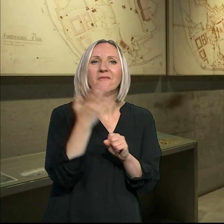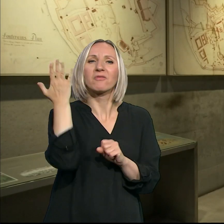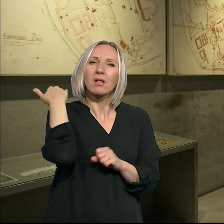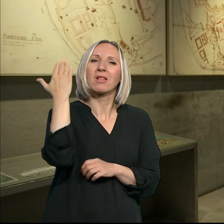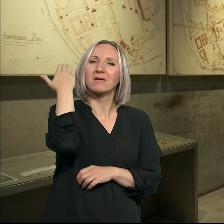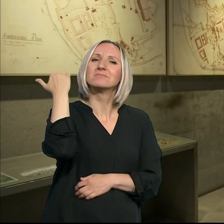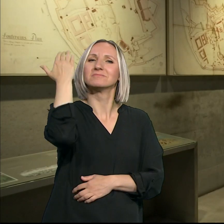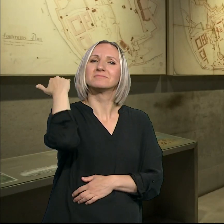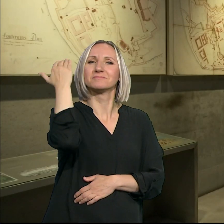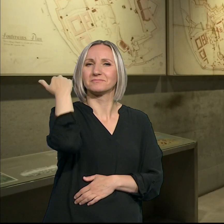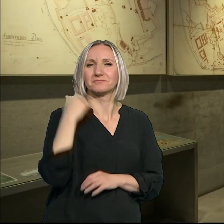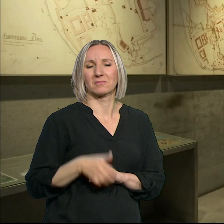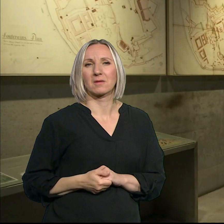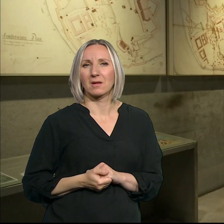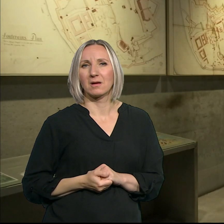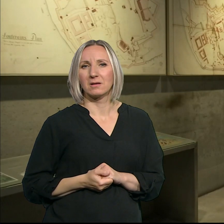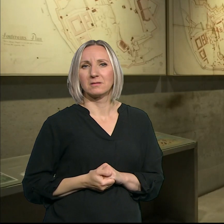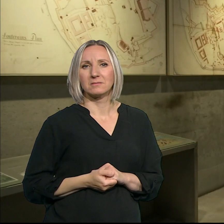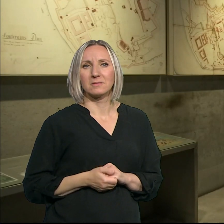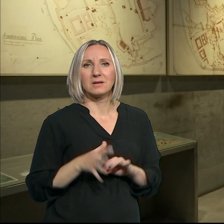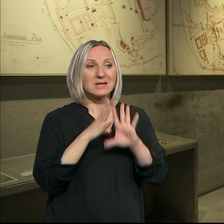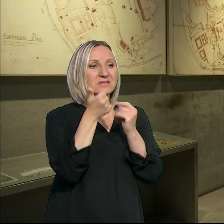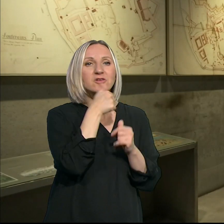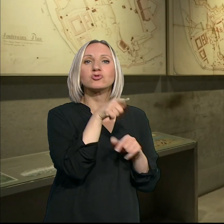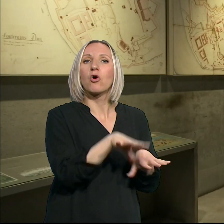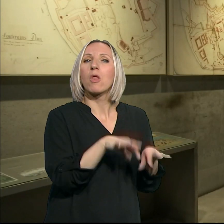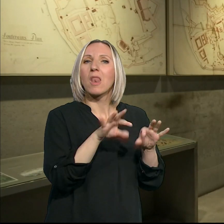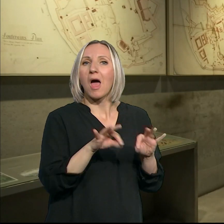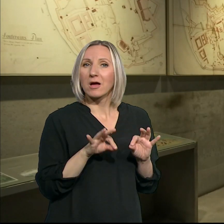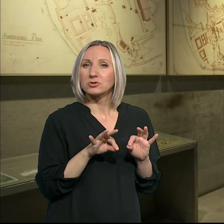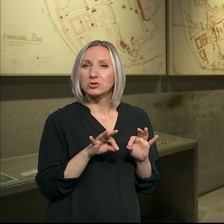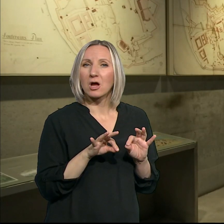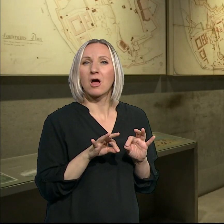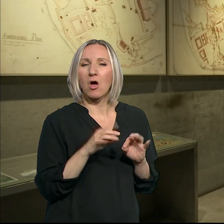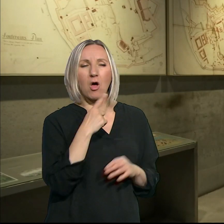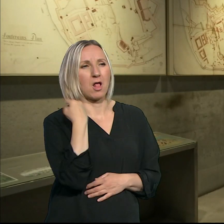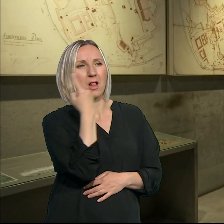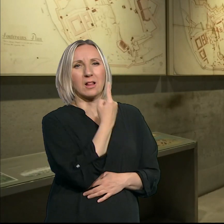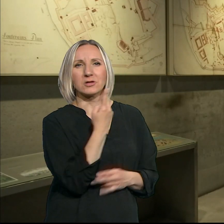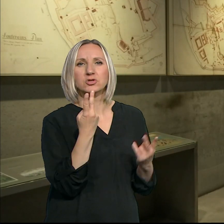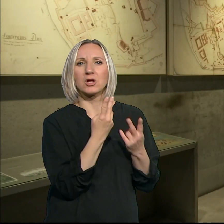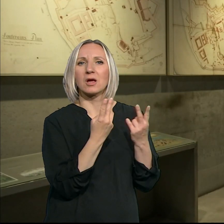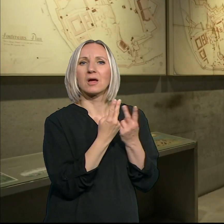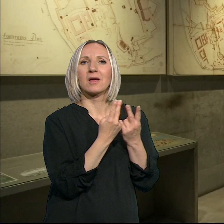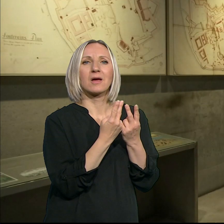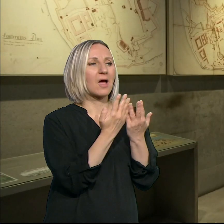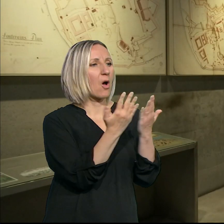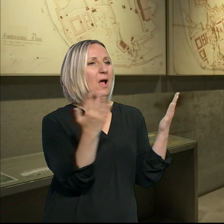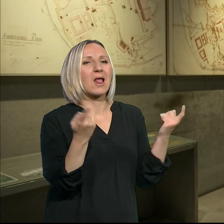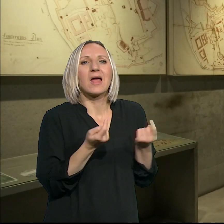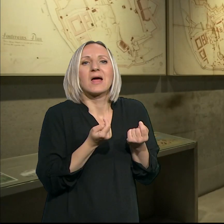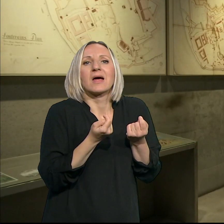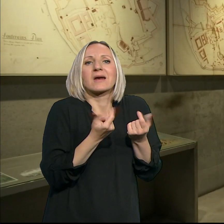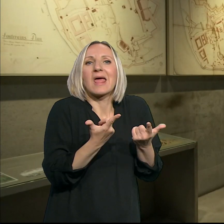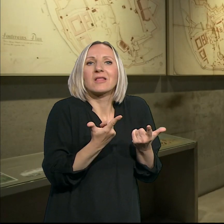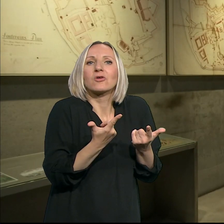vekova. I čitava ta njegova zbirka upravo izgleda i liči na galeriju retkosti jednog